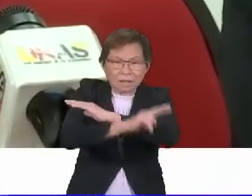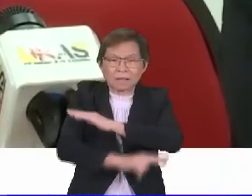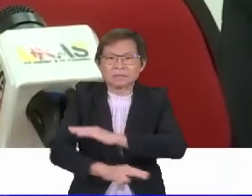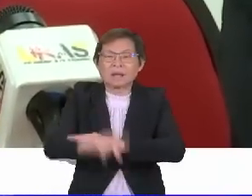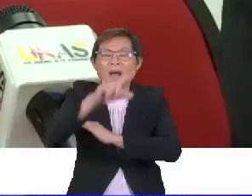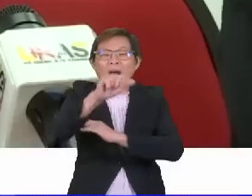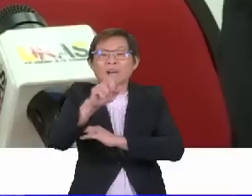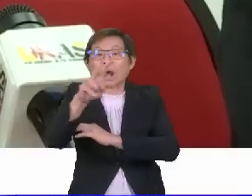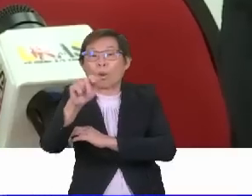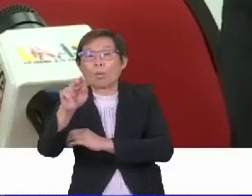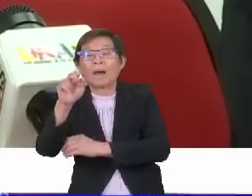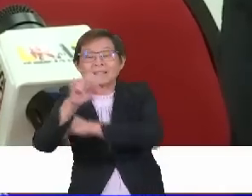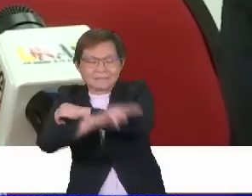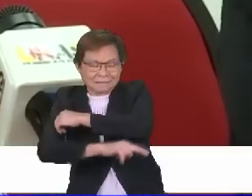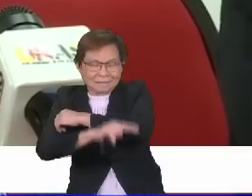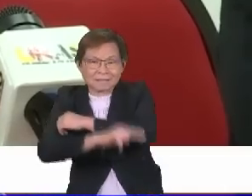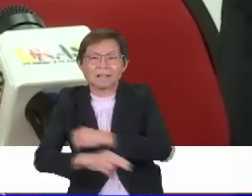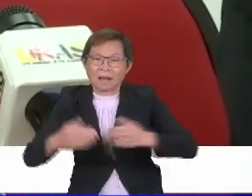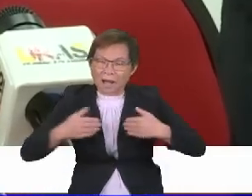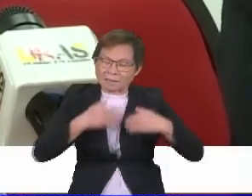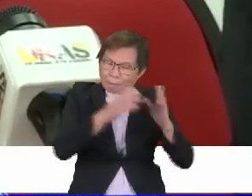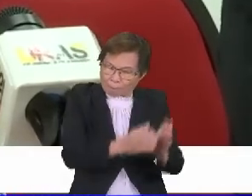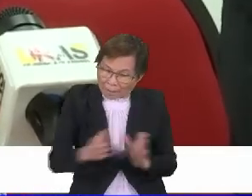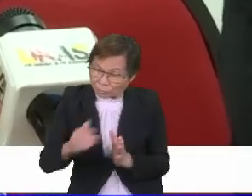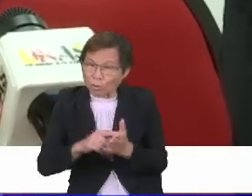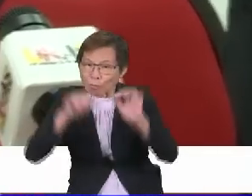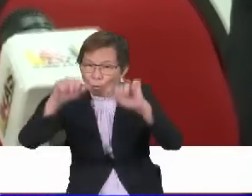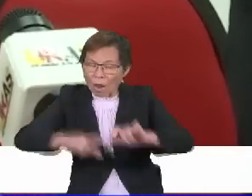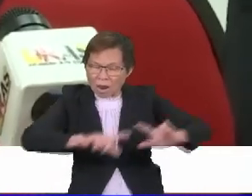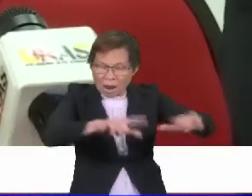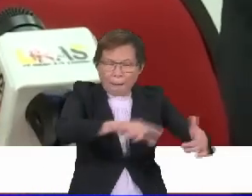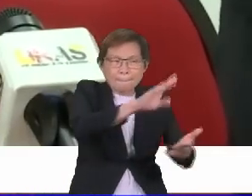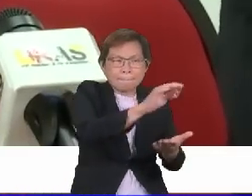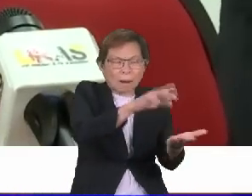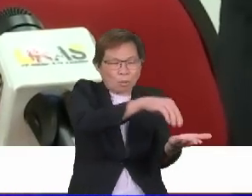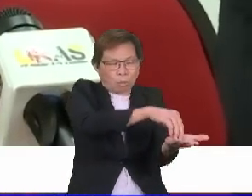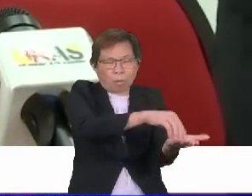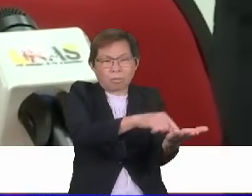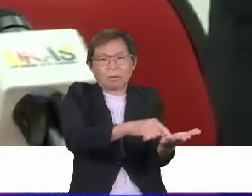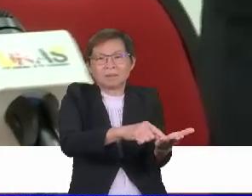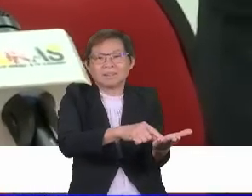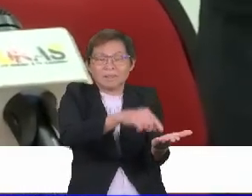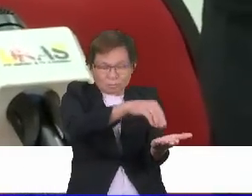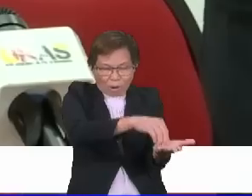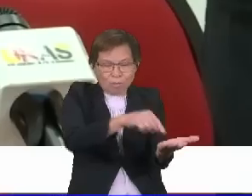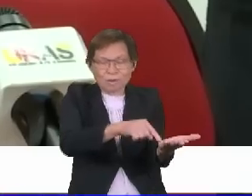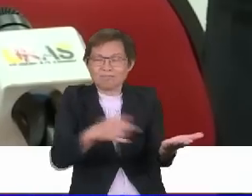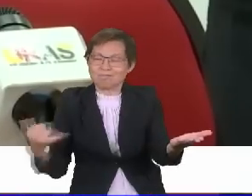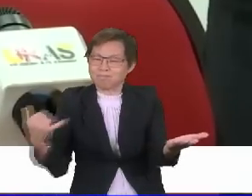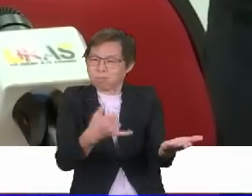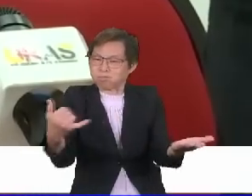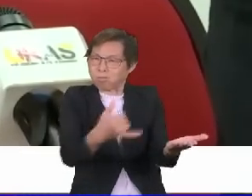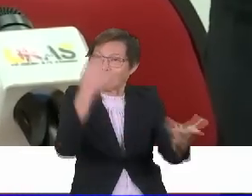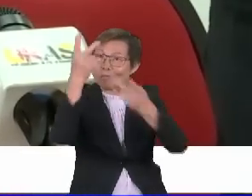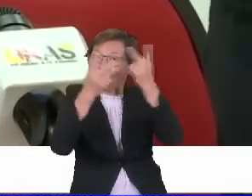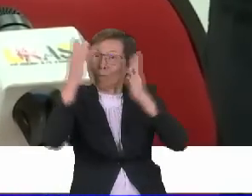dengan adanya plan komprehensif seperti itu akan berupaya meletakkan kawasan bau ke peta pelangsungan Malaysia bercakap kepada